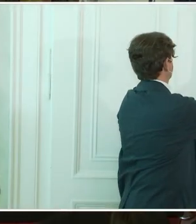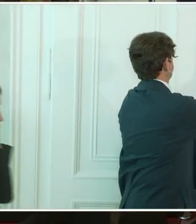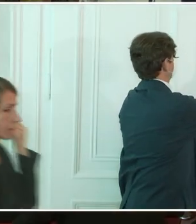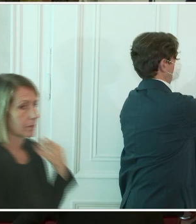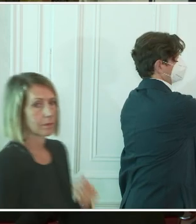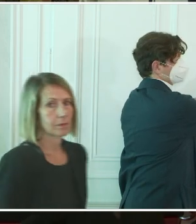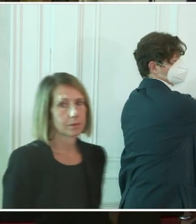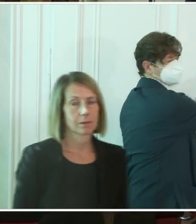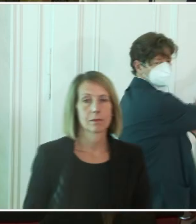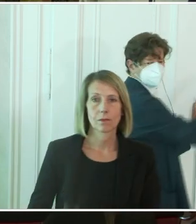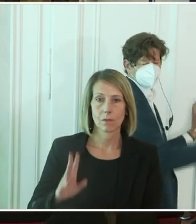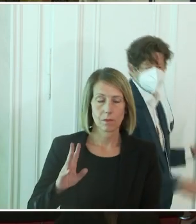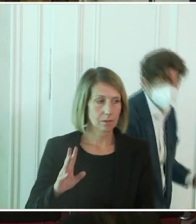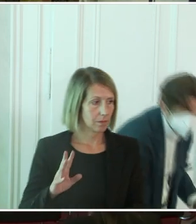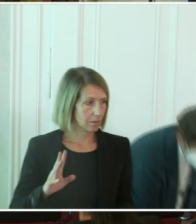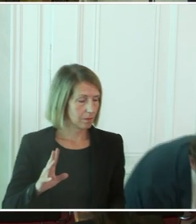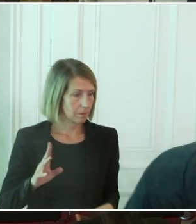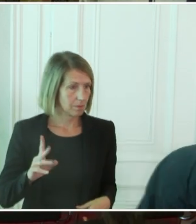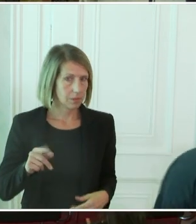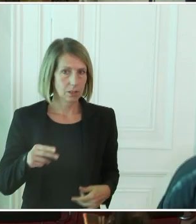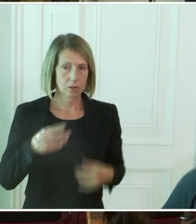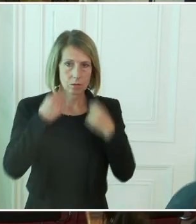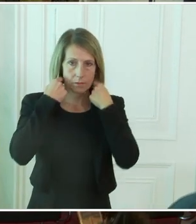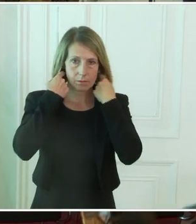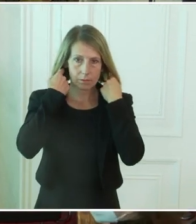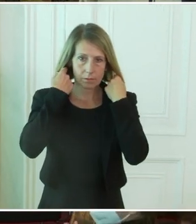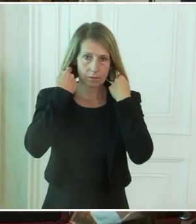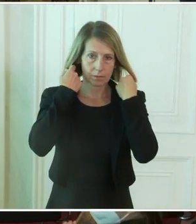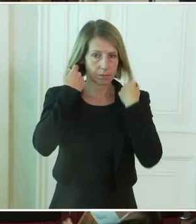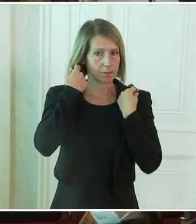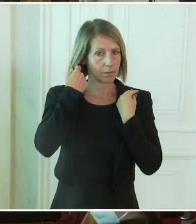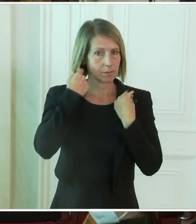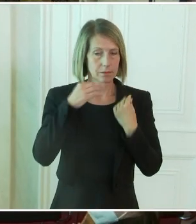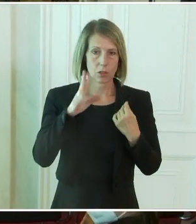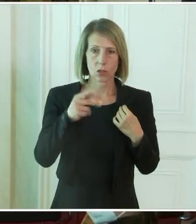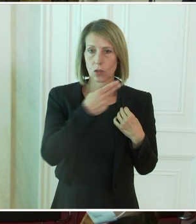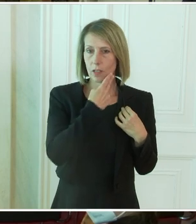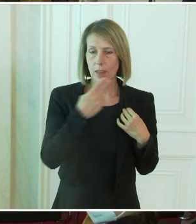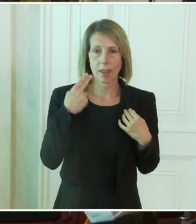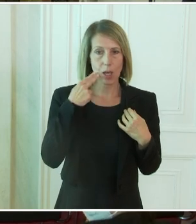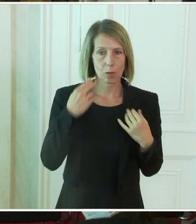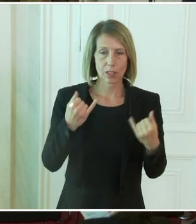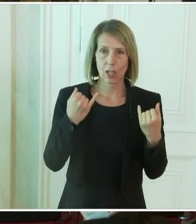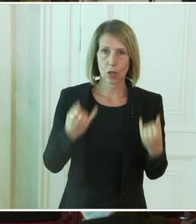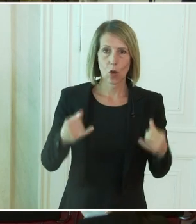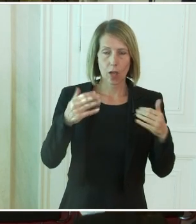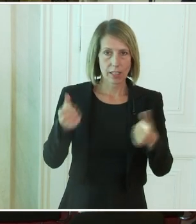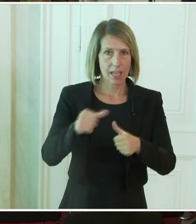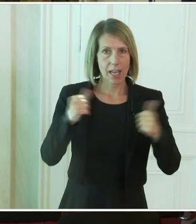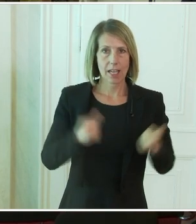Einen schönen Nachmittag. Herzlich willkommen zur heutigen Pressekonferenz. Добрий день, щиро вітаємо на сьогоднішню прес-конференцію.